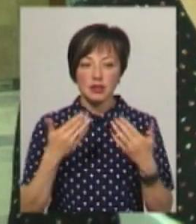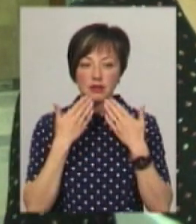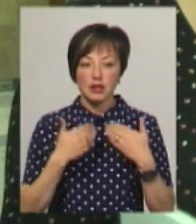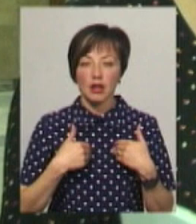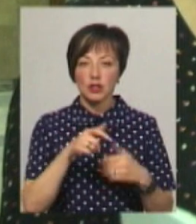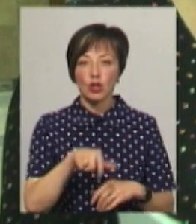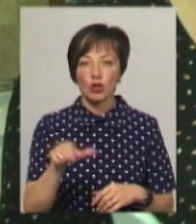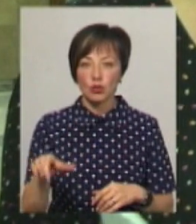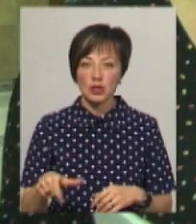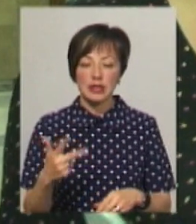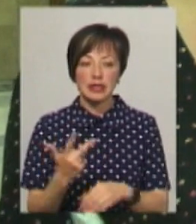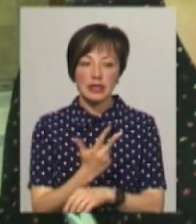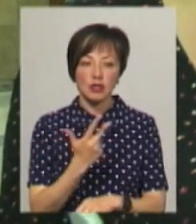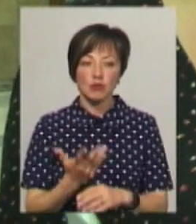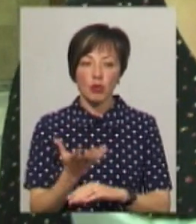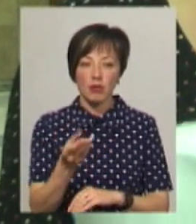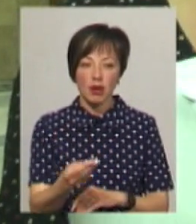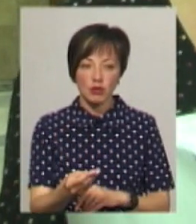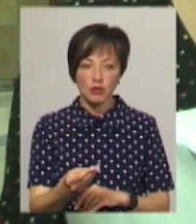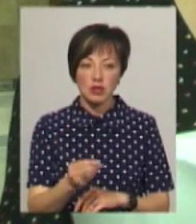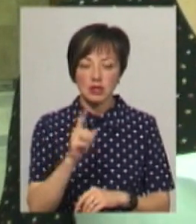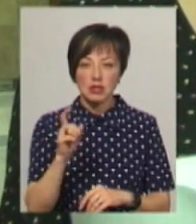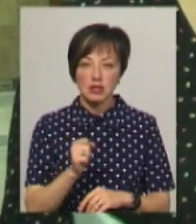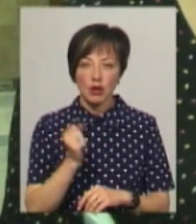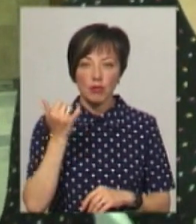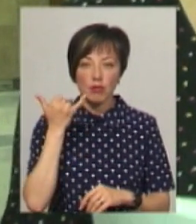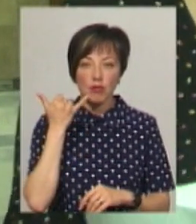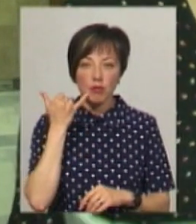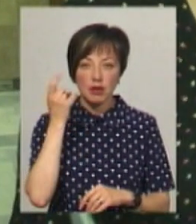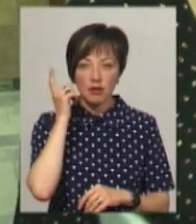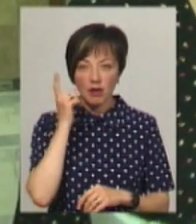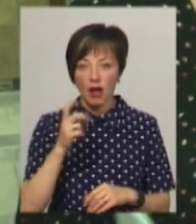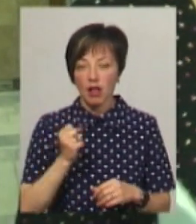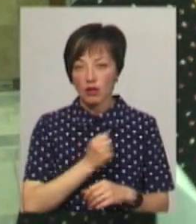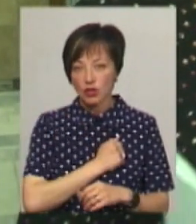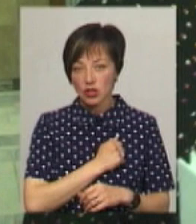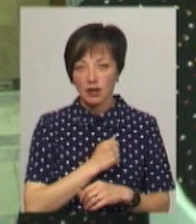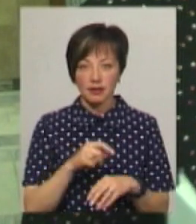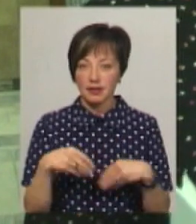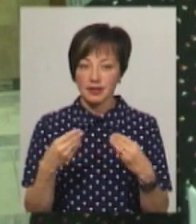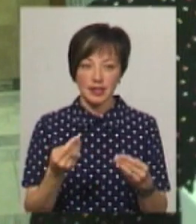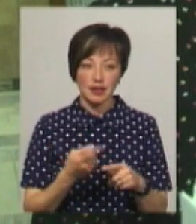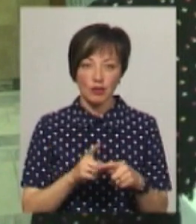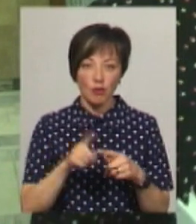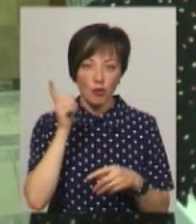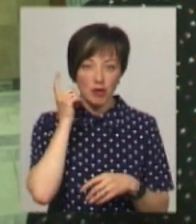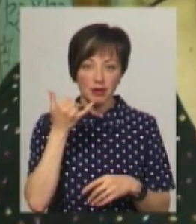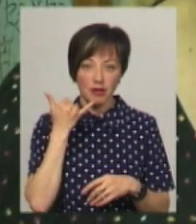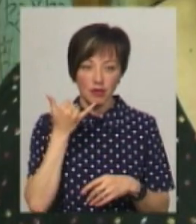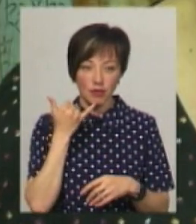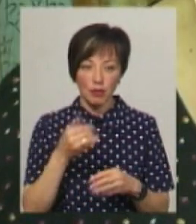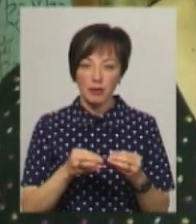зверталися люди, які тричі проплачували за мобільний телефон, але, на жаль, їм не надали цього мобільного